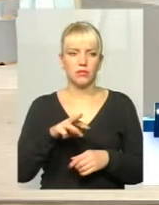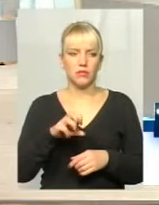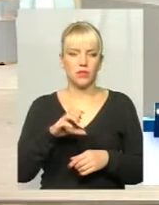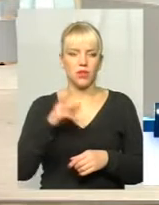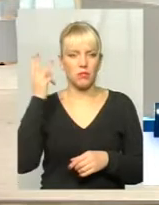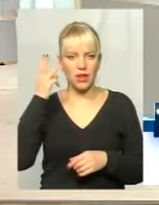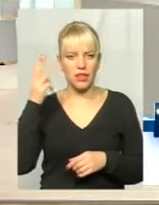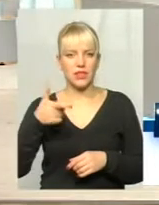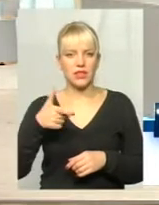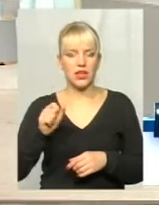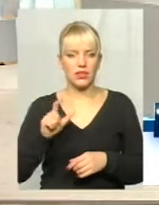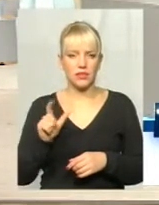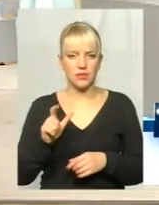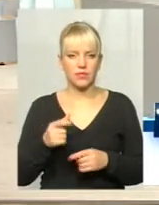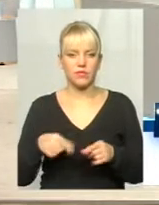«Смарінгаз», так?